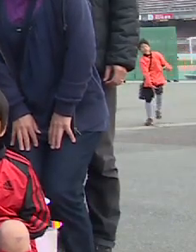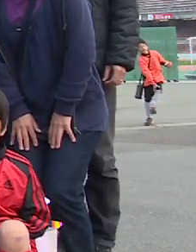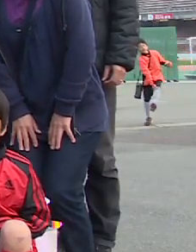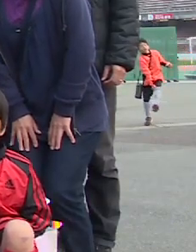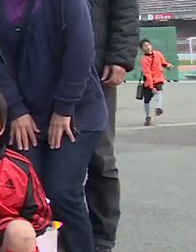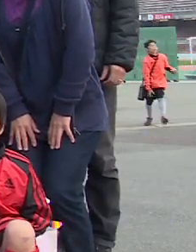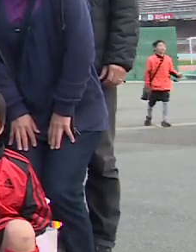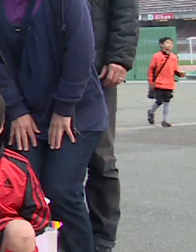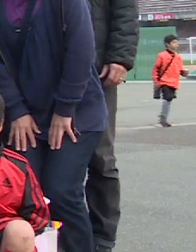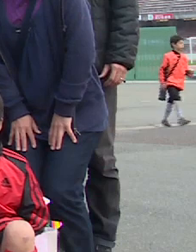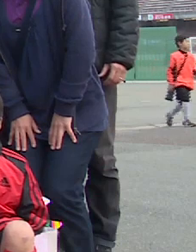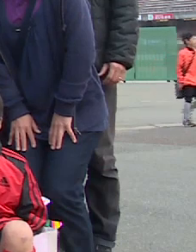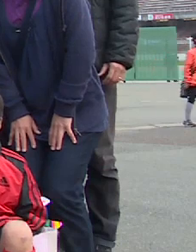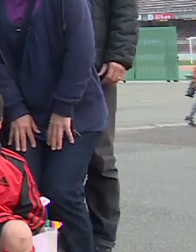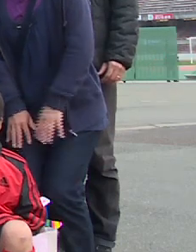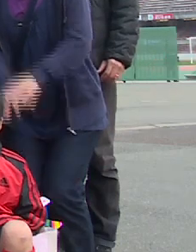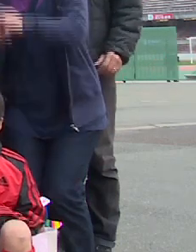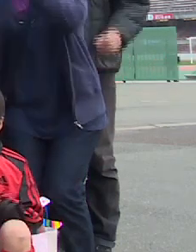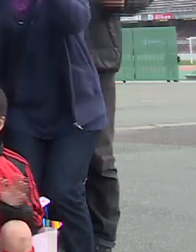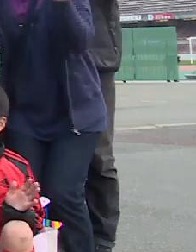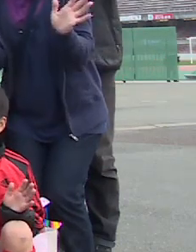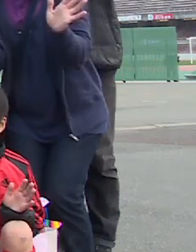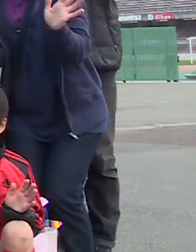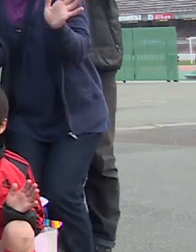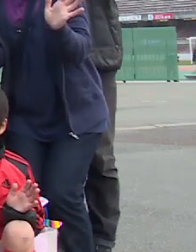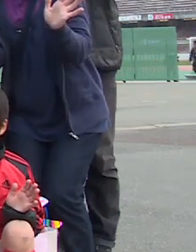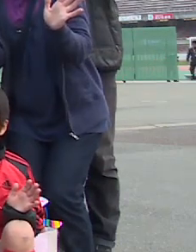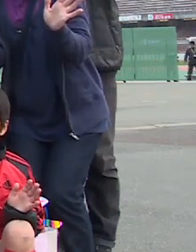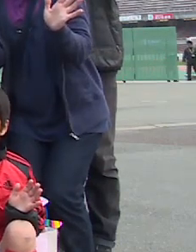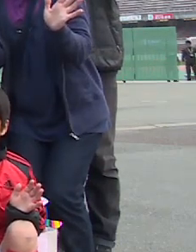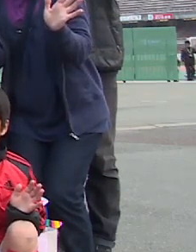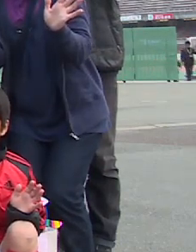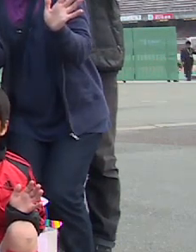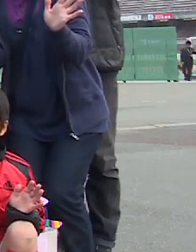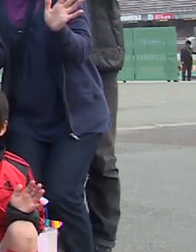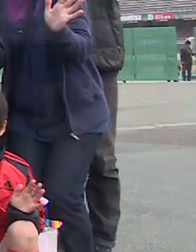今時埼玉今たま、